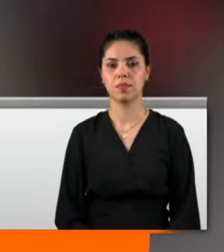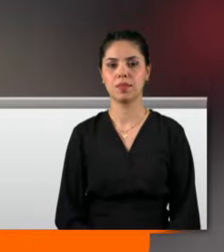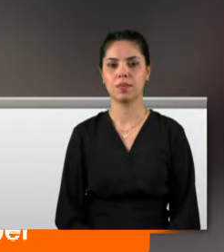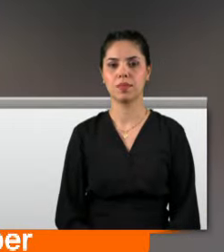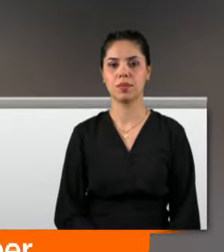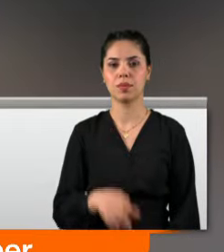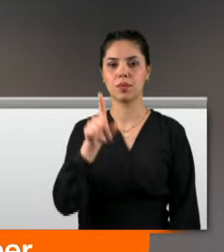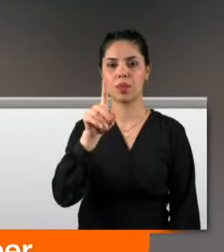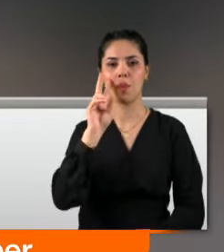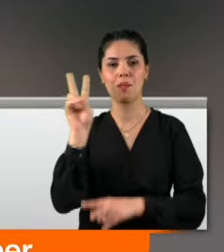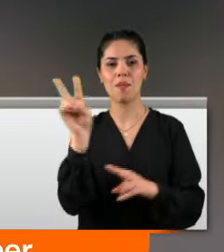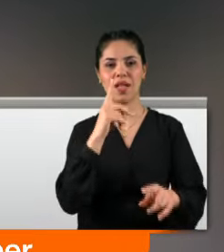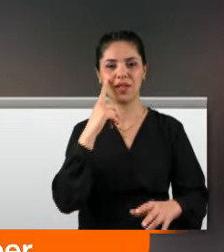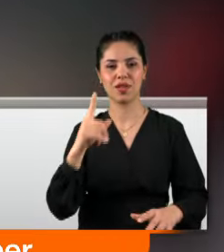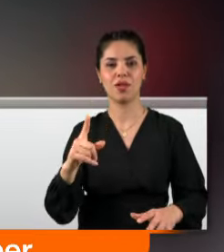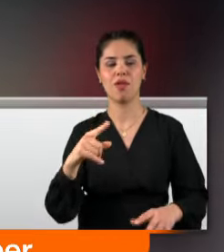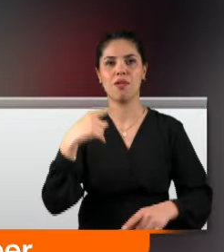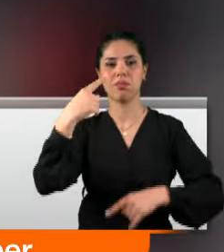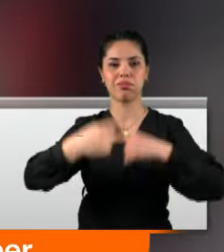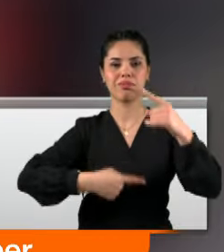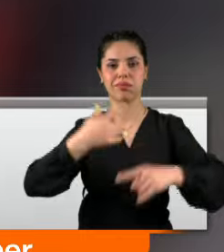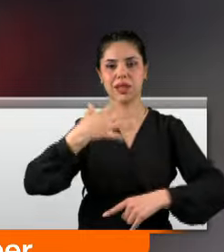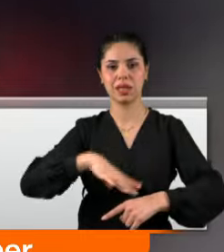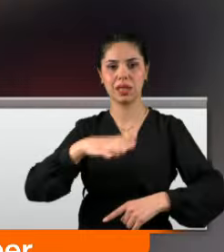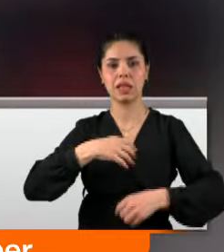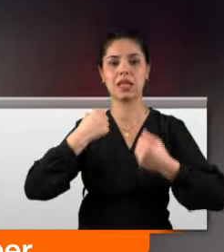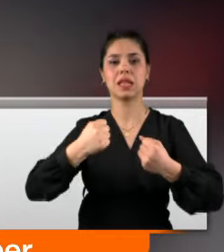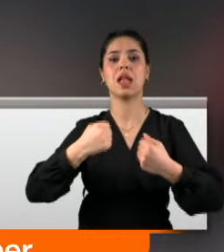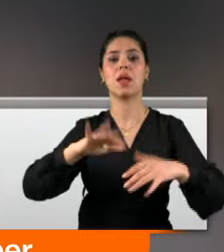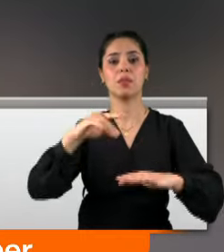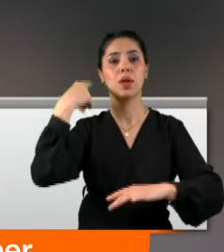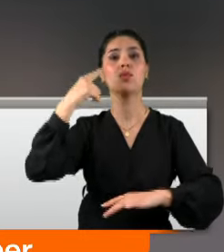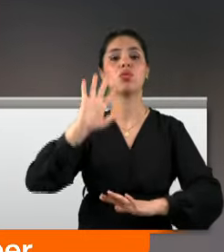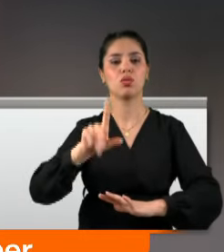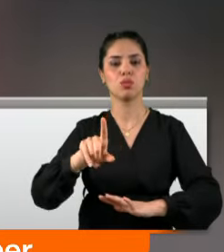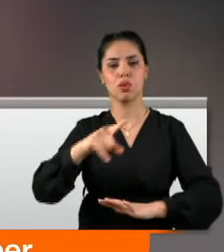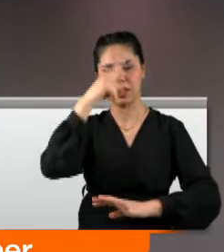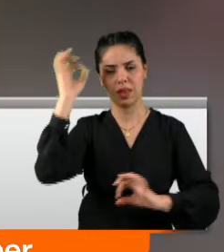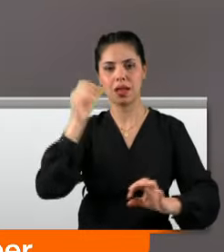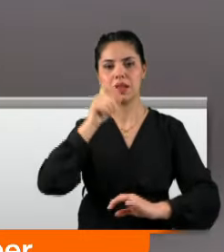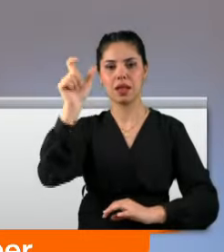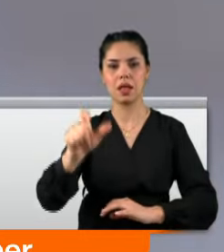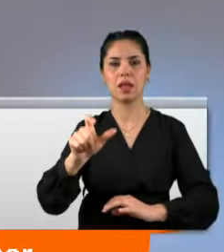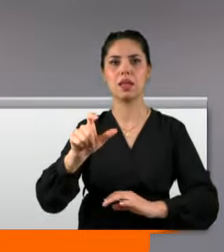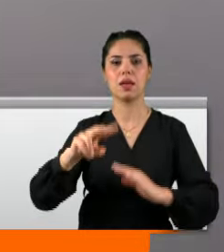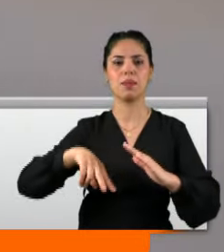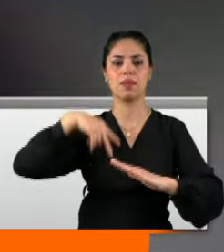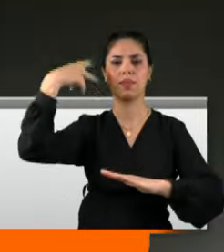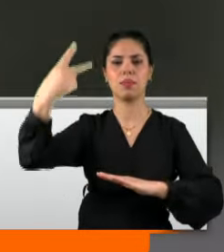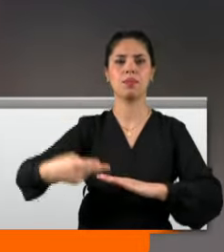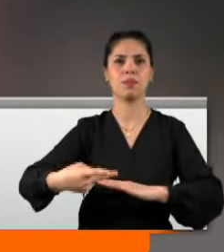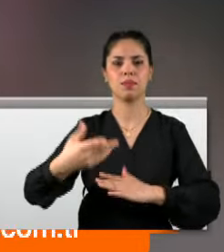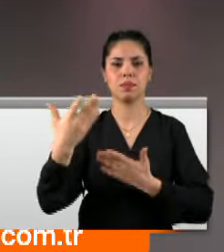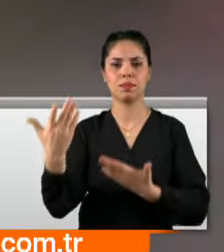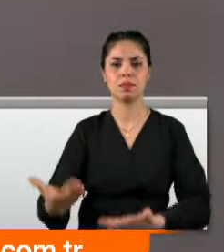Uçurumun başında manzaraya karşı salıncağa binmek istedi ama sağlam olmadığını düşünemedi. Talihsiz adam metrelerce yükseklikten